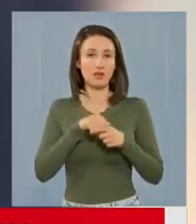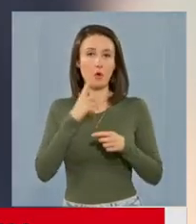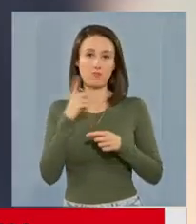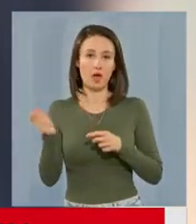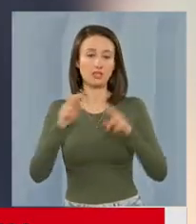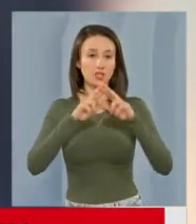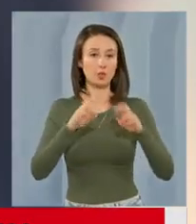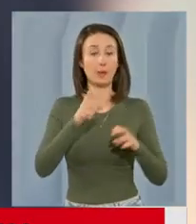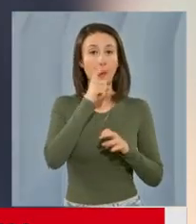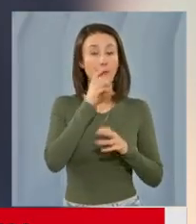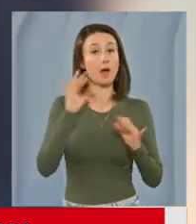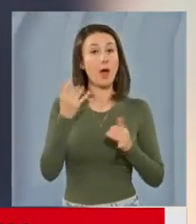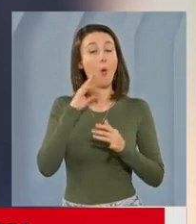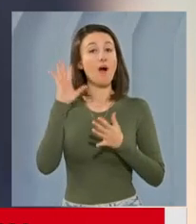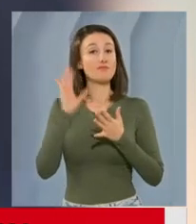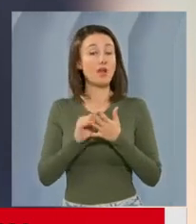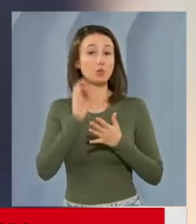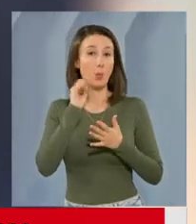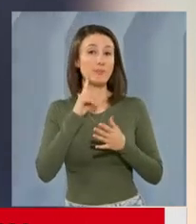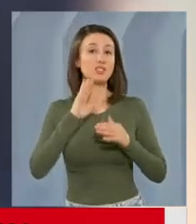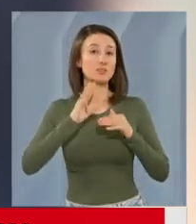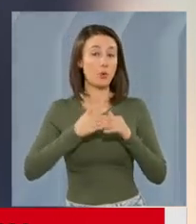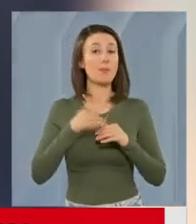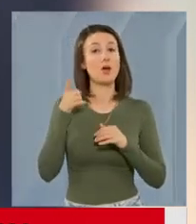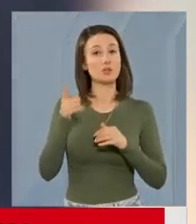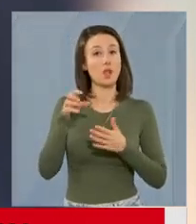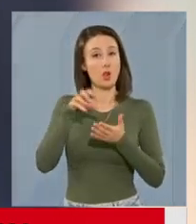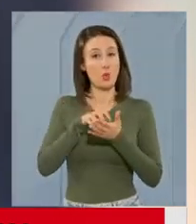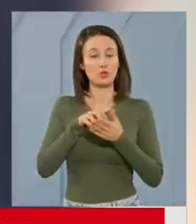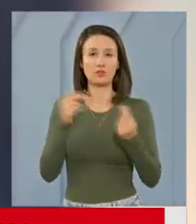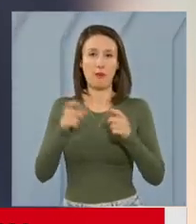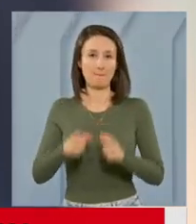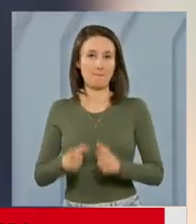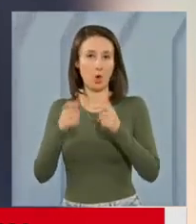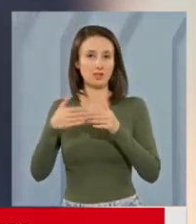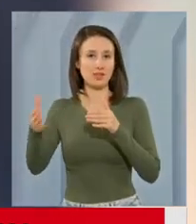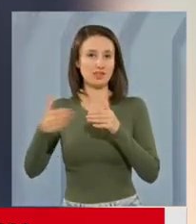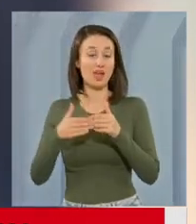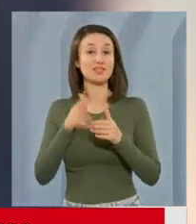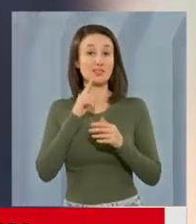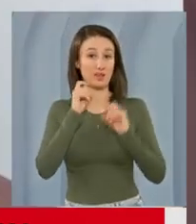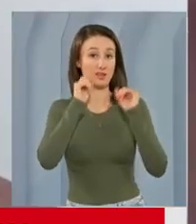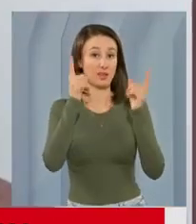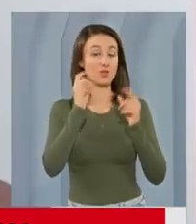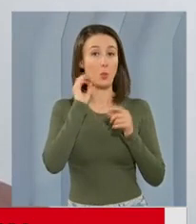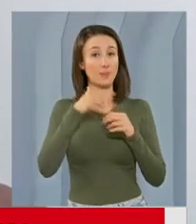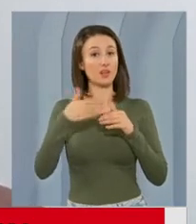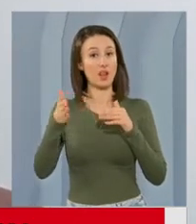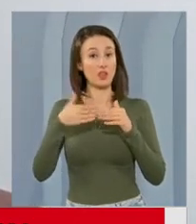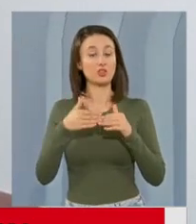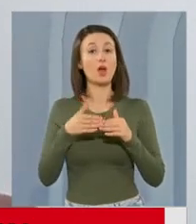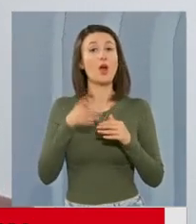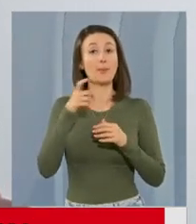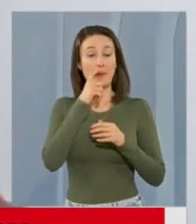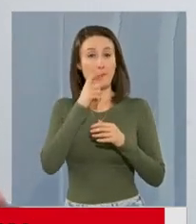plecat în căutarea bărbatului și au aflat de la oamenii din zonă că acesta locuiește la câteva blocuri distanță când s a trezit cu oamenii legii la ușă